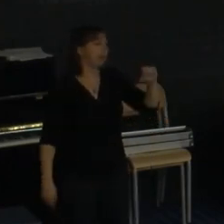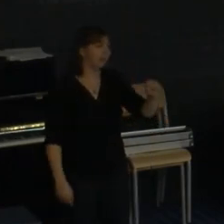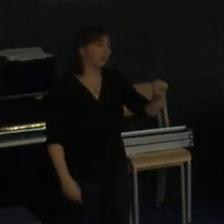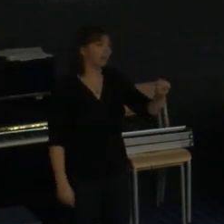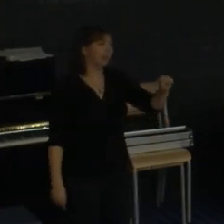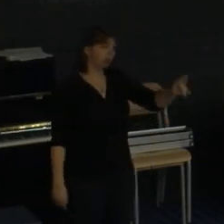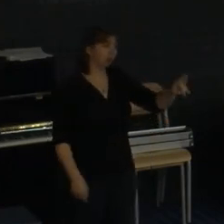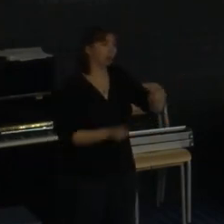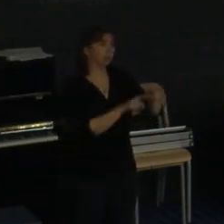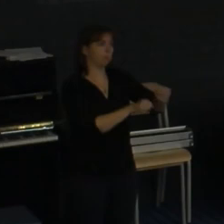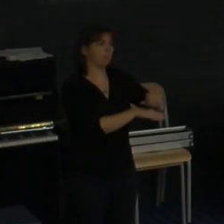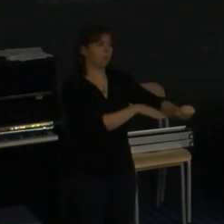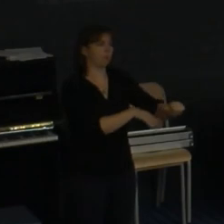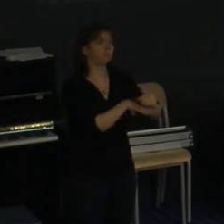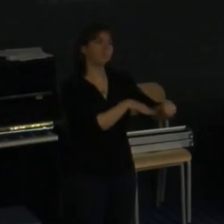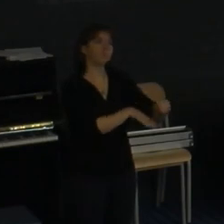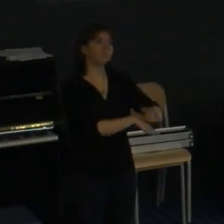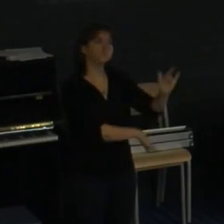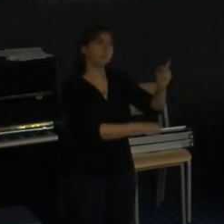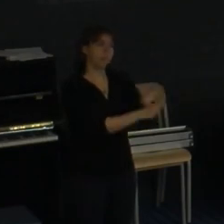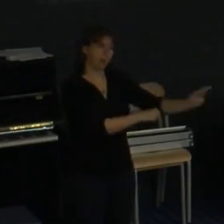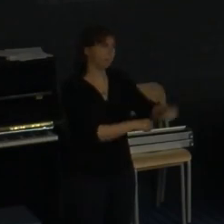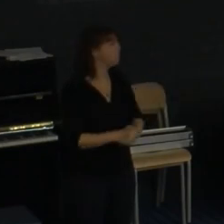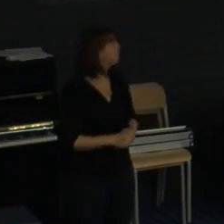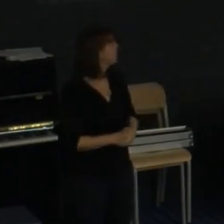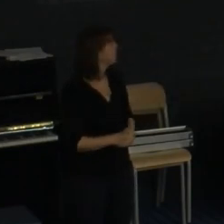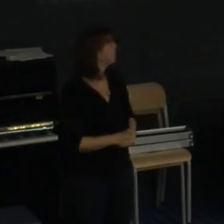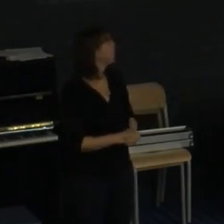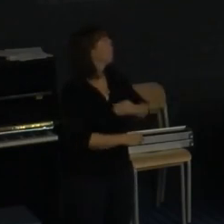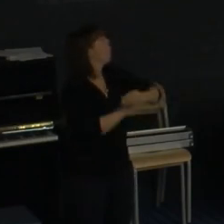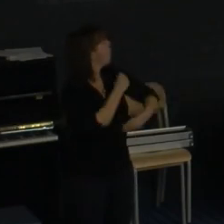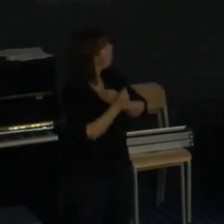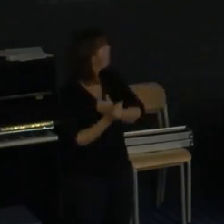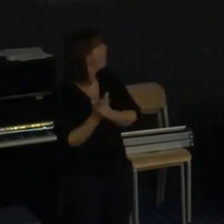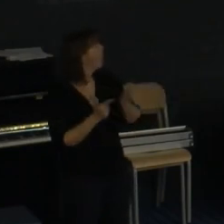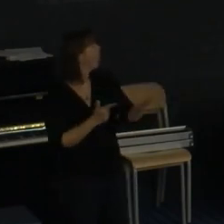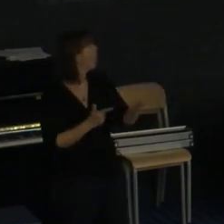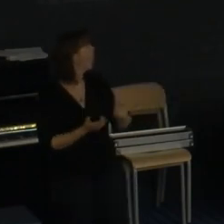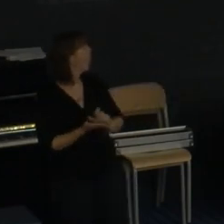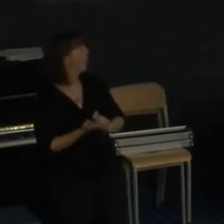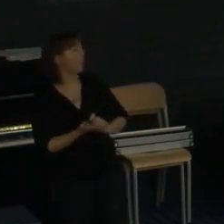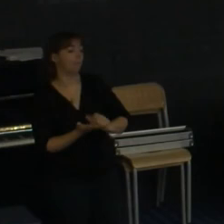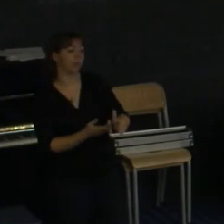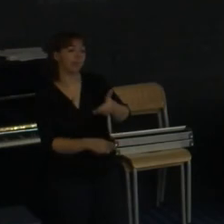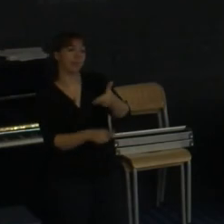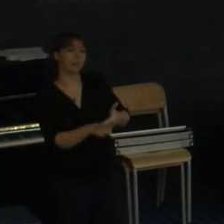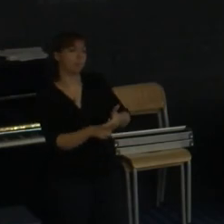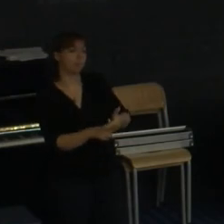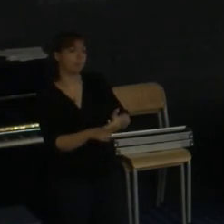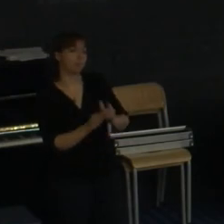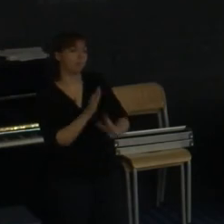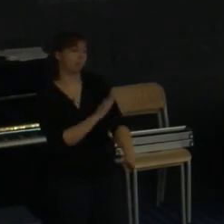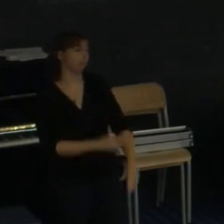sûr. La deuxième possibilité, c'est de faire directement, de lancer le process directement côté serveur, et on pourra le débugger de l'autre